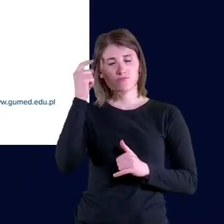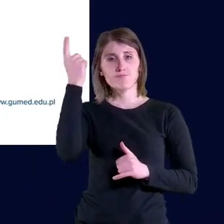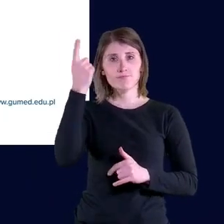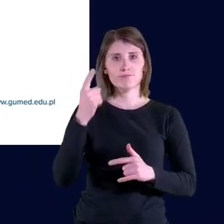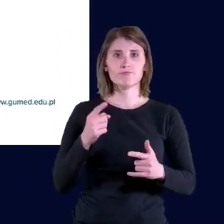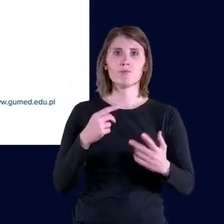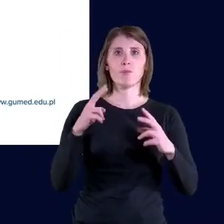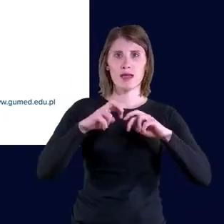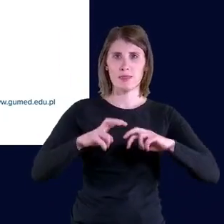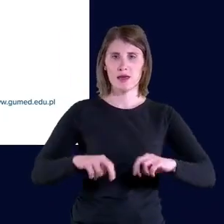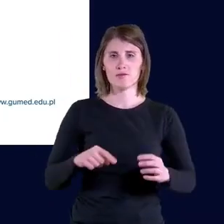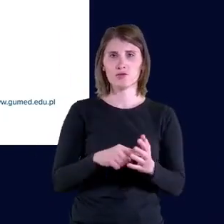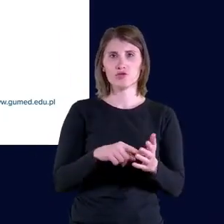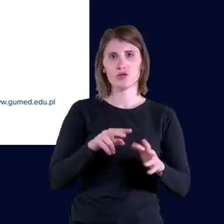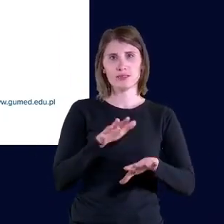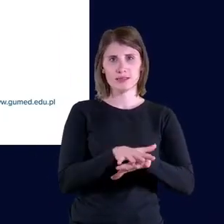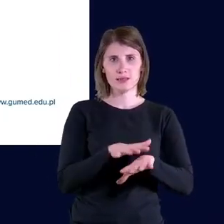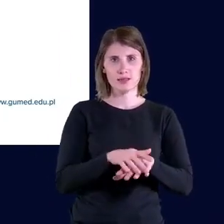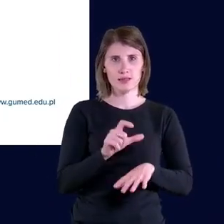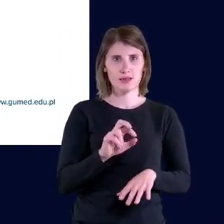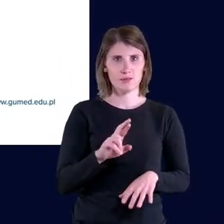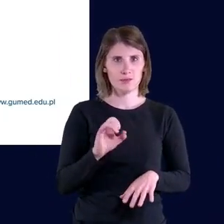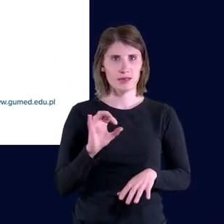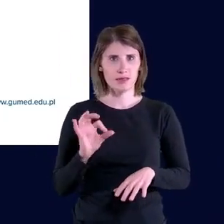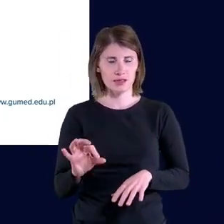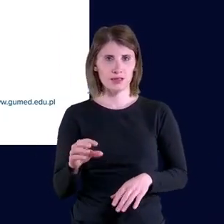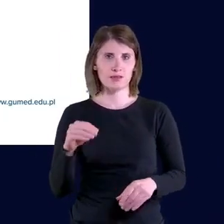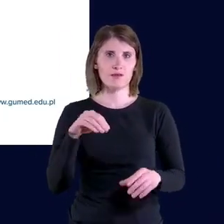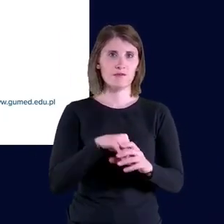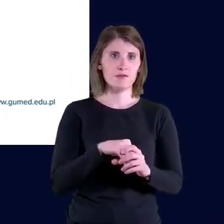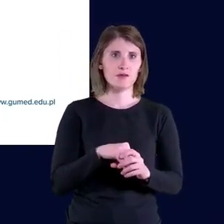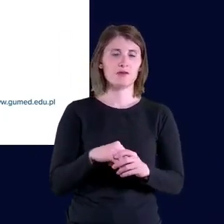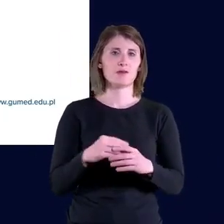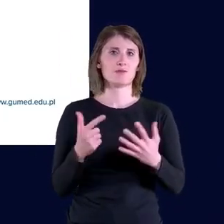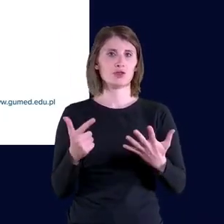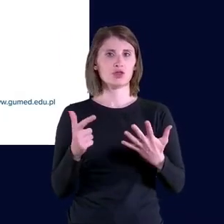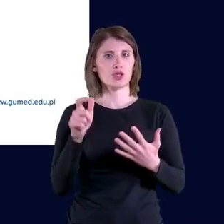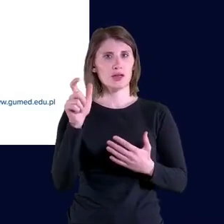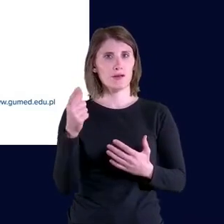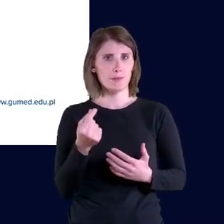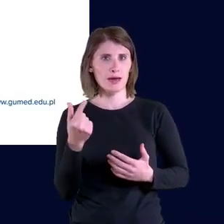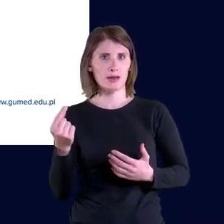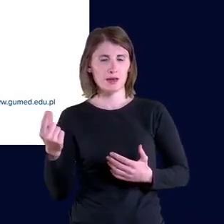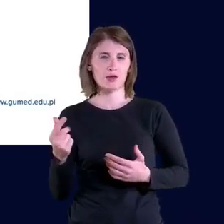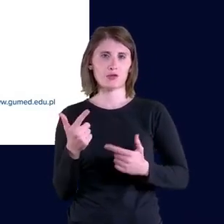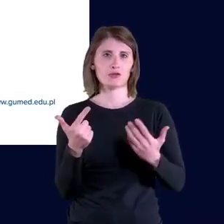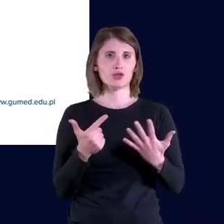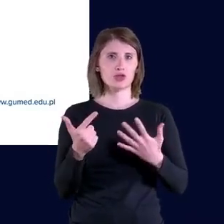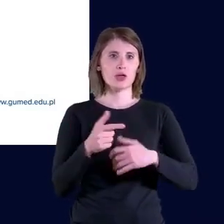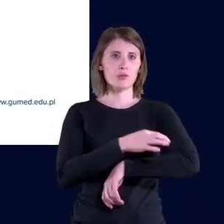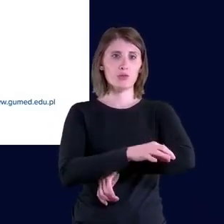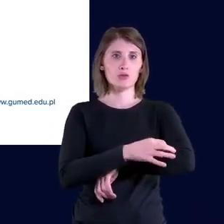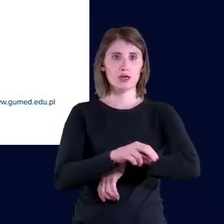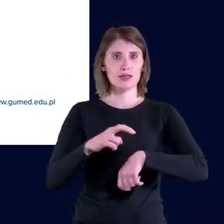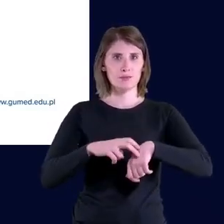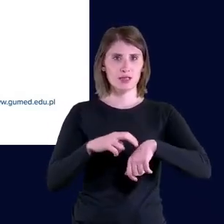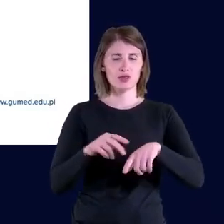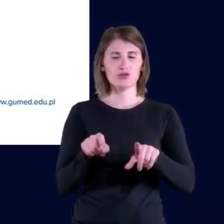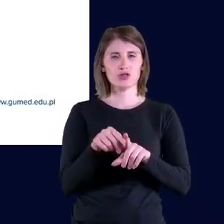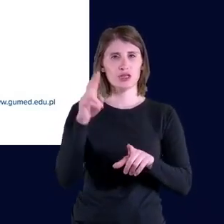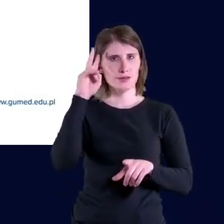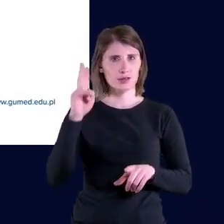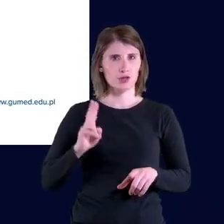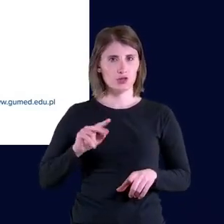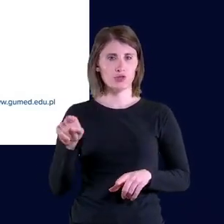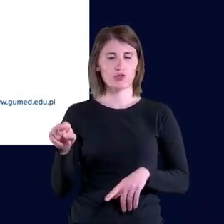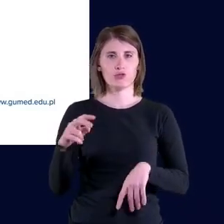system typu Chris w projekcie Uczestniczyło siebie partnerów to jest 7 uczelni medycznych i jeden Instytut